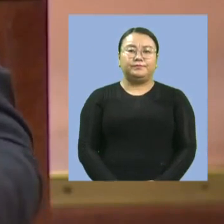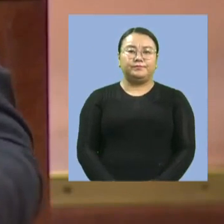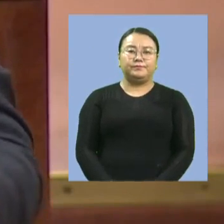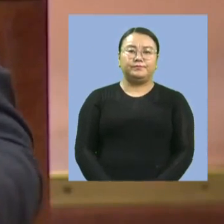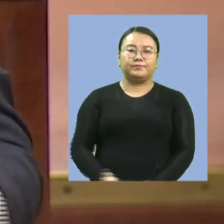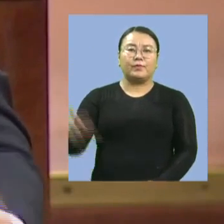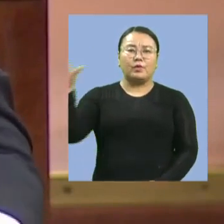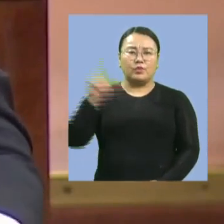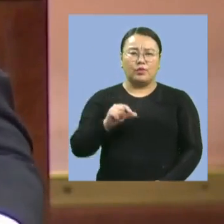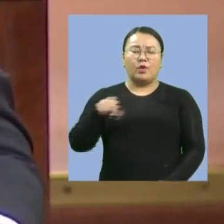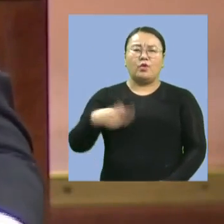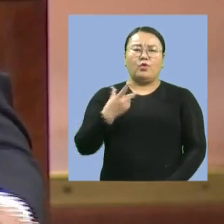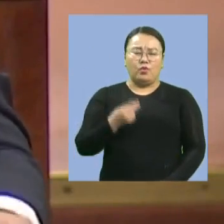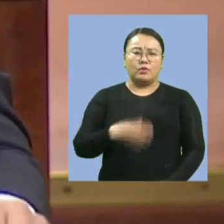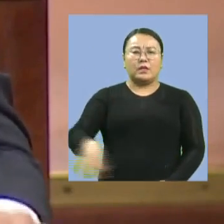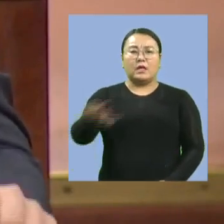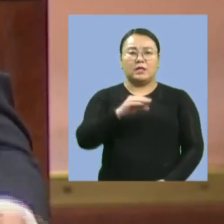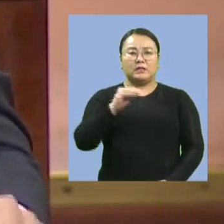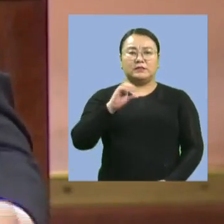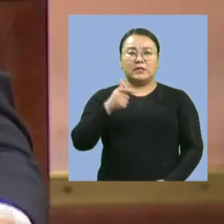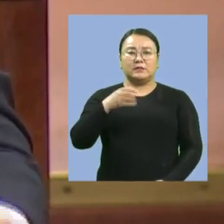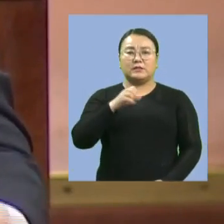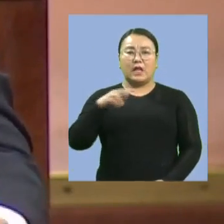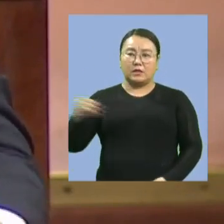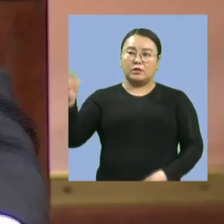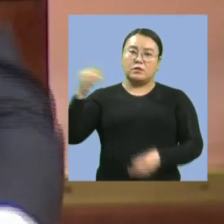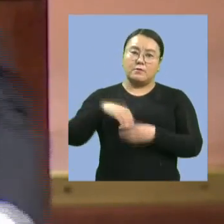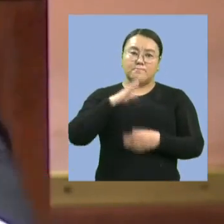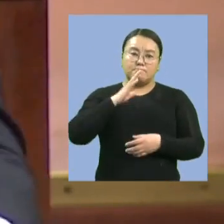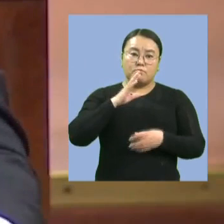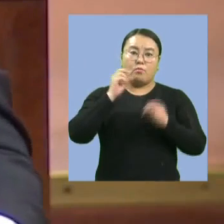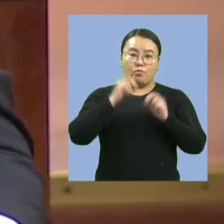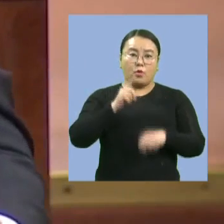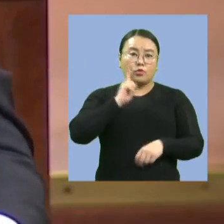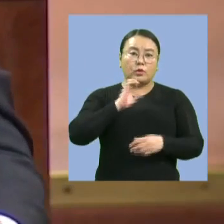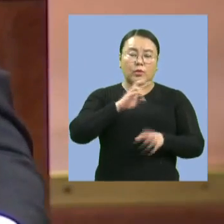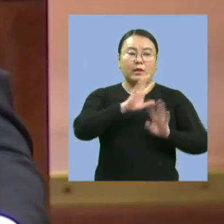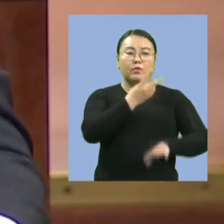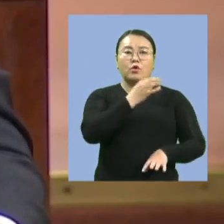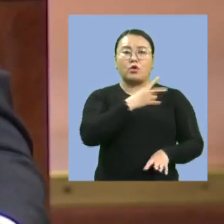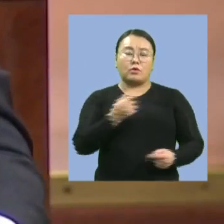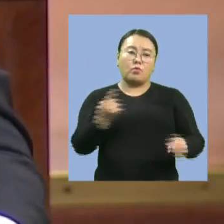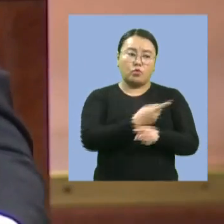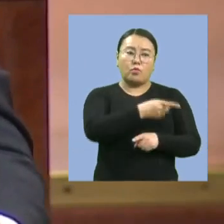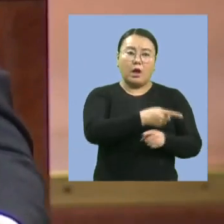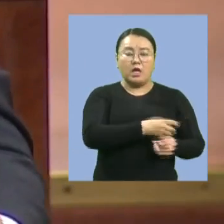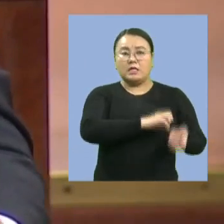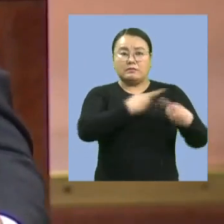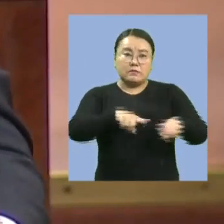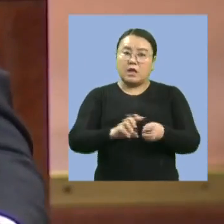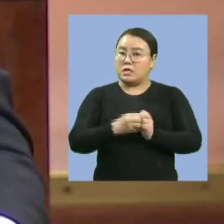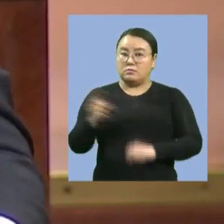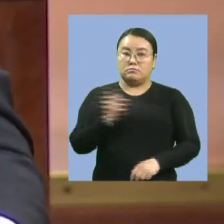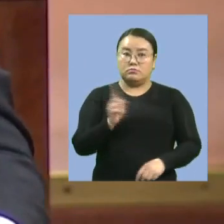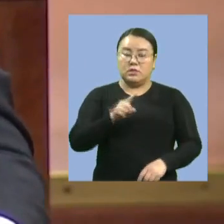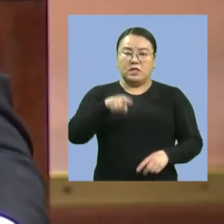Буугаад 50 боллоо. Энэ тунд хэрэв үнэхээр та нар жагсаалтыг оруулж ирэх гээд байгаа юм бол 12 оны алдааг давтах хэрэгсгүй. Энэ дундаа нийгмийн